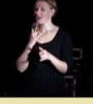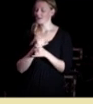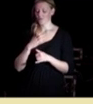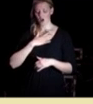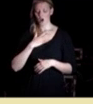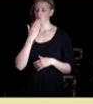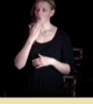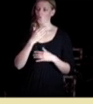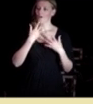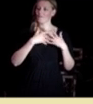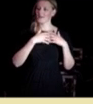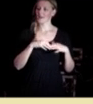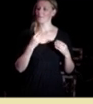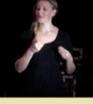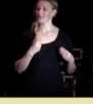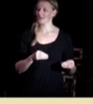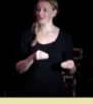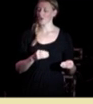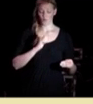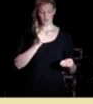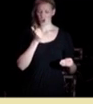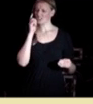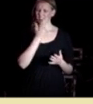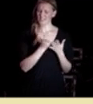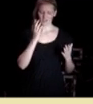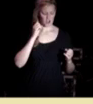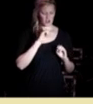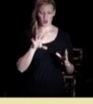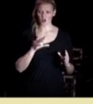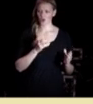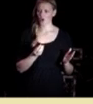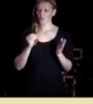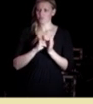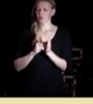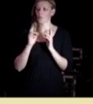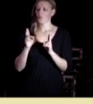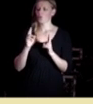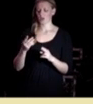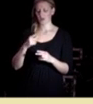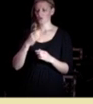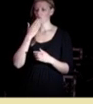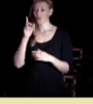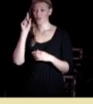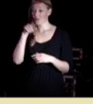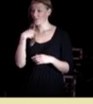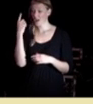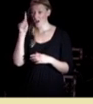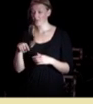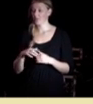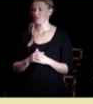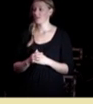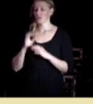allerede gode virkemidler, som vi kanskje ikke har klart å implementere og ta i bruk så godt vi kan. Det